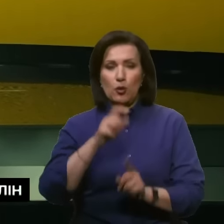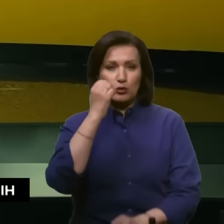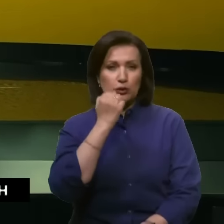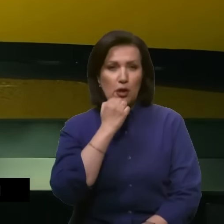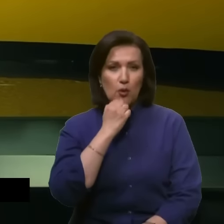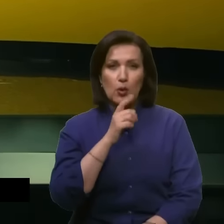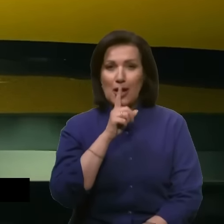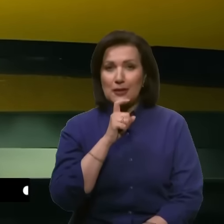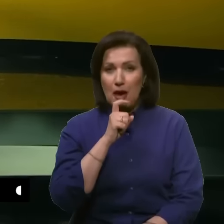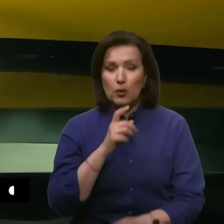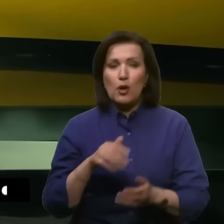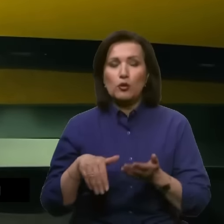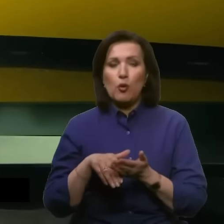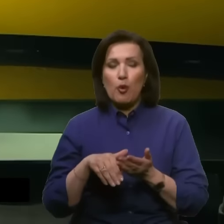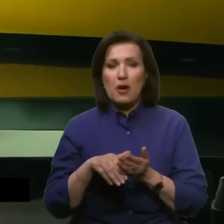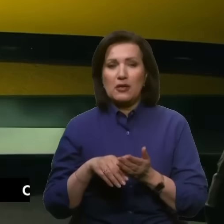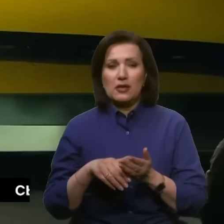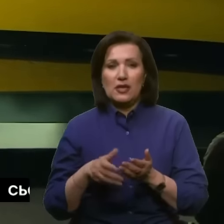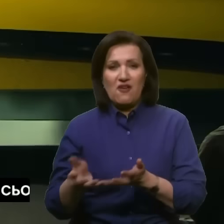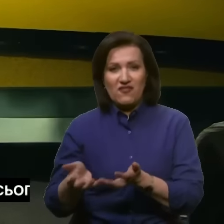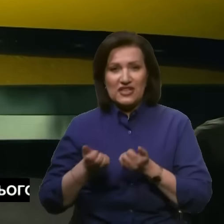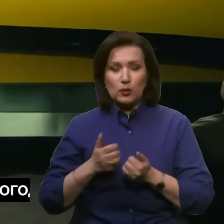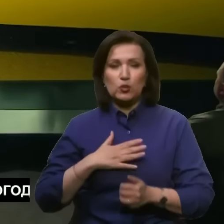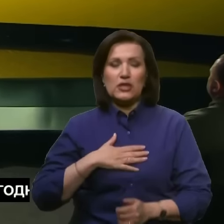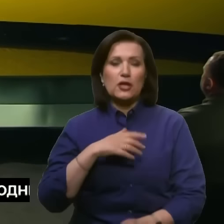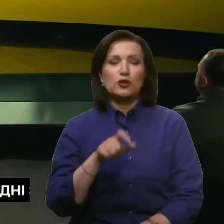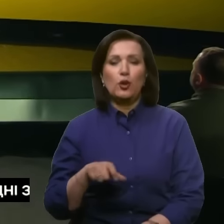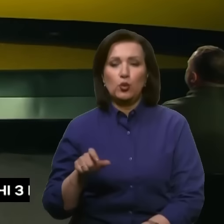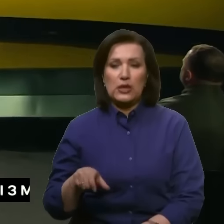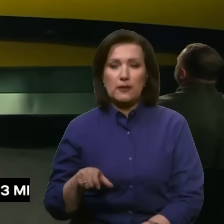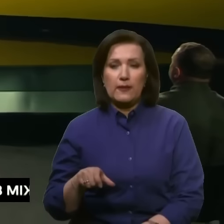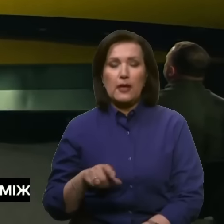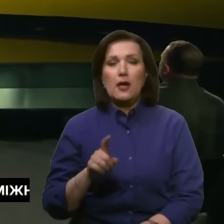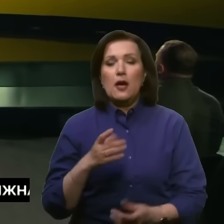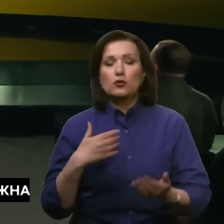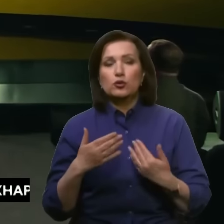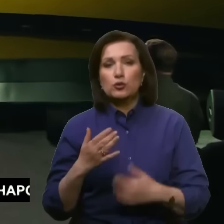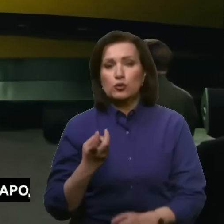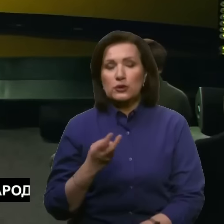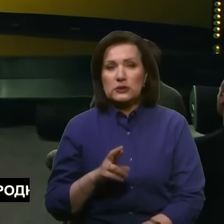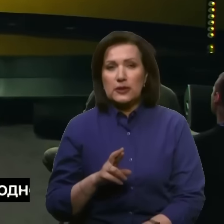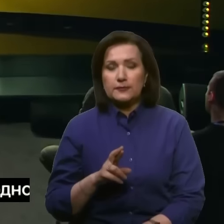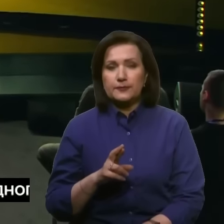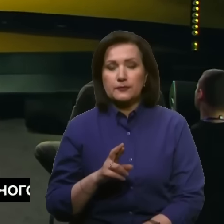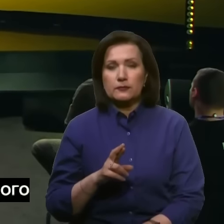дякую Катару, допомогли витягнути наших людей. Що стосується